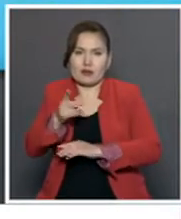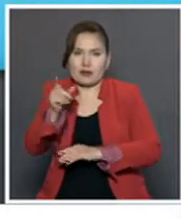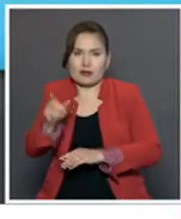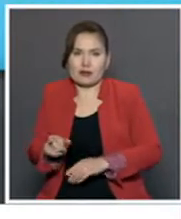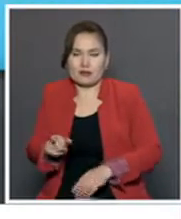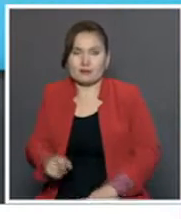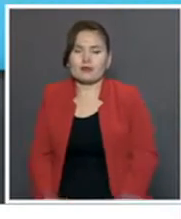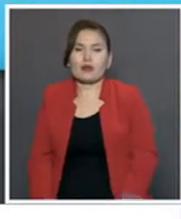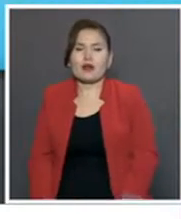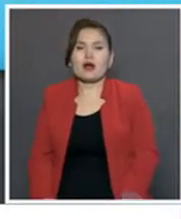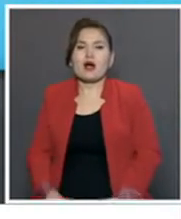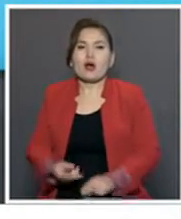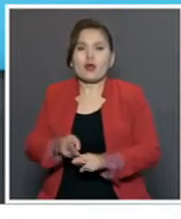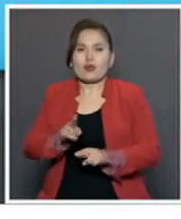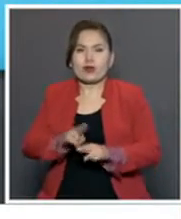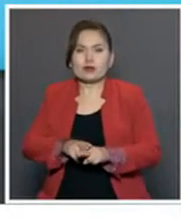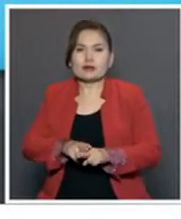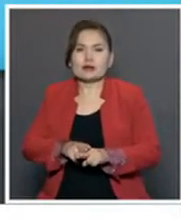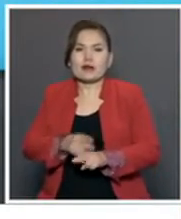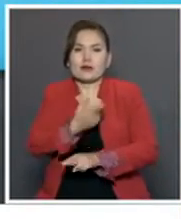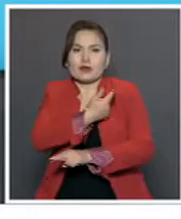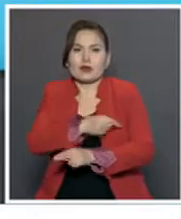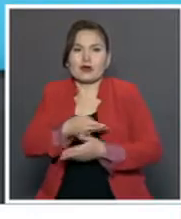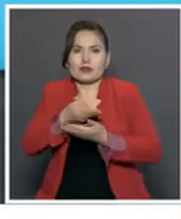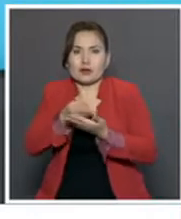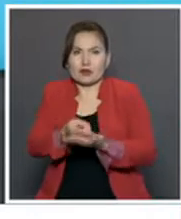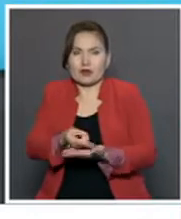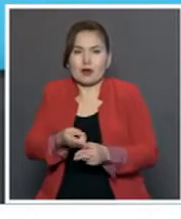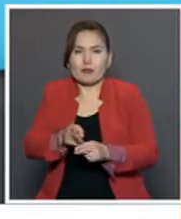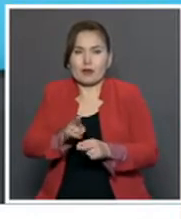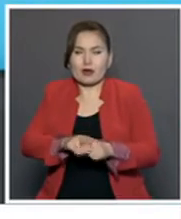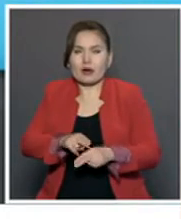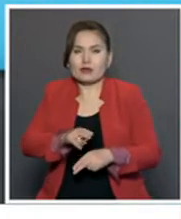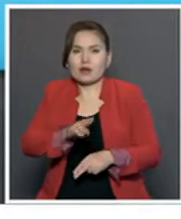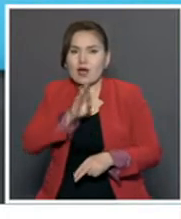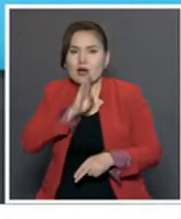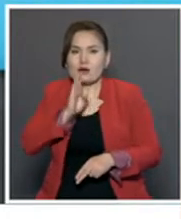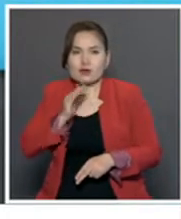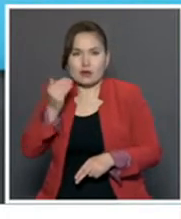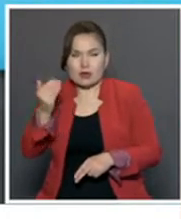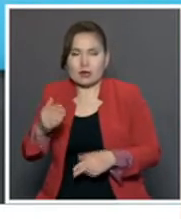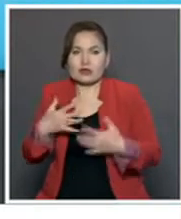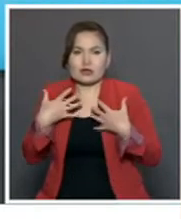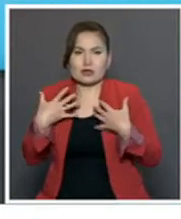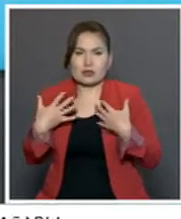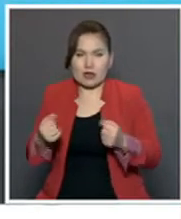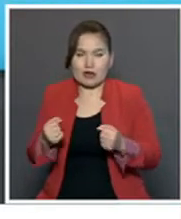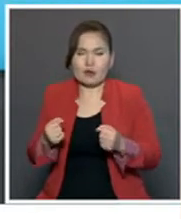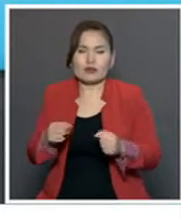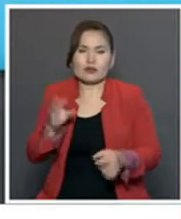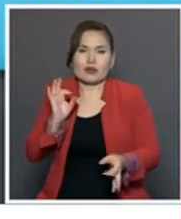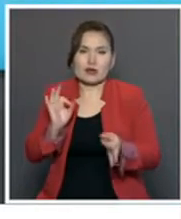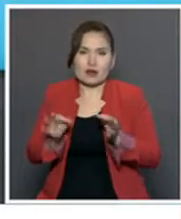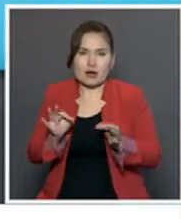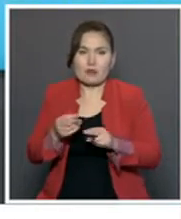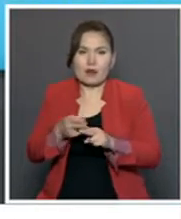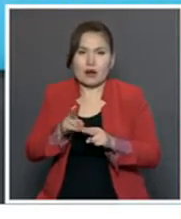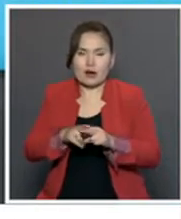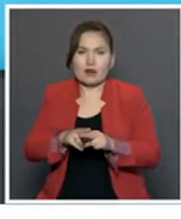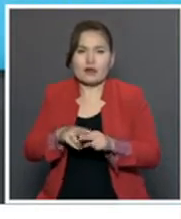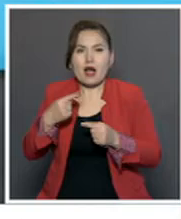бүгінгі күнгі біреусін Садирова аяжанды состояниесі удовлетворительный болғаннан кейін терапевтический